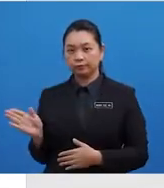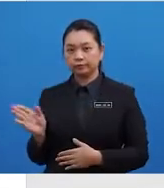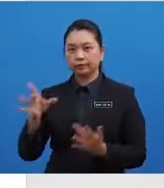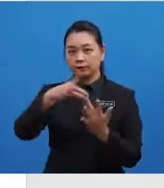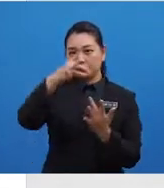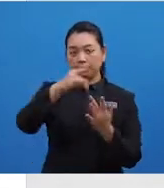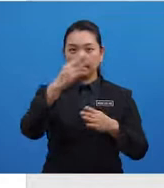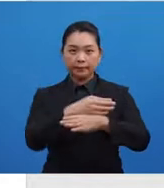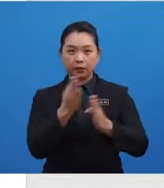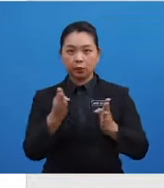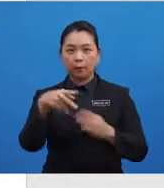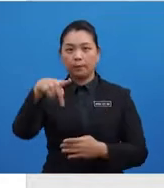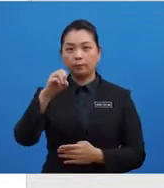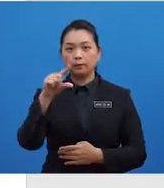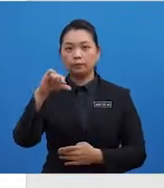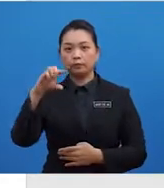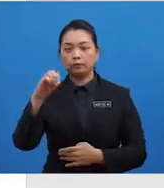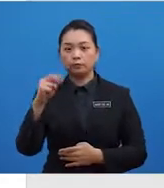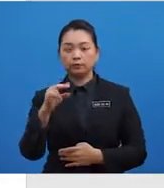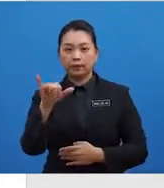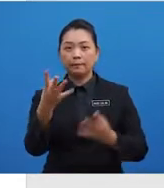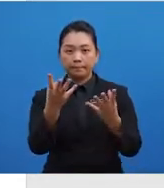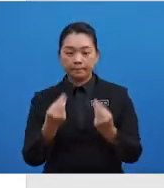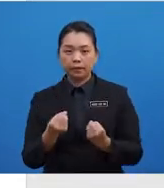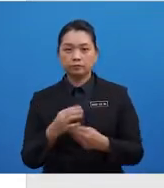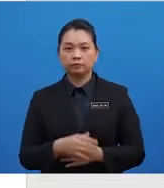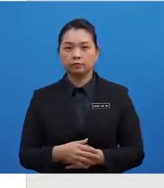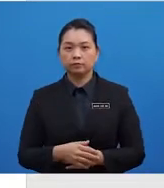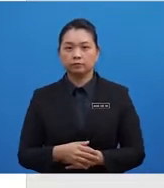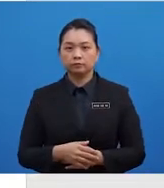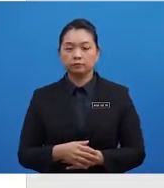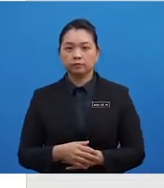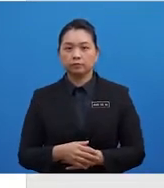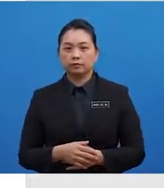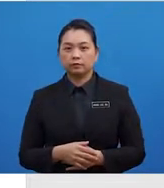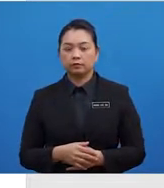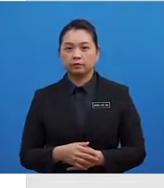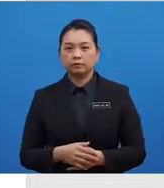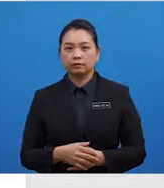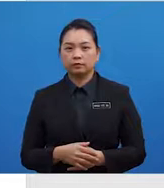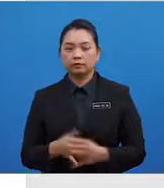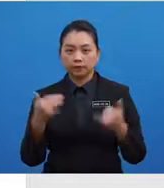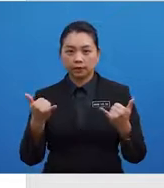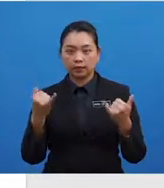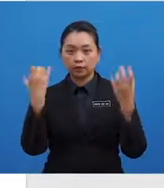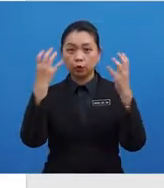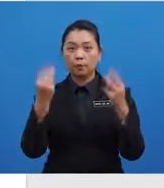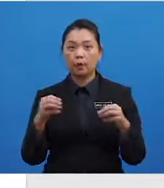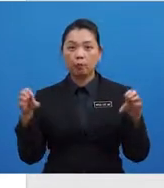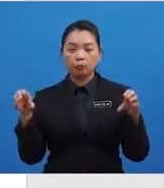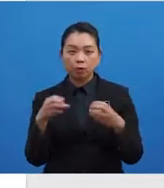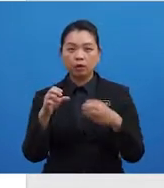kemudian pilih bentuk poligon yang dikehendaki. Cikgu sekarang akan menghasilkan bentuk robot.